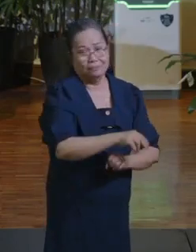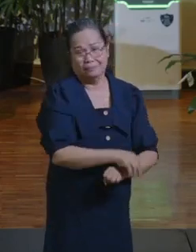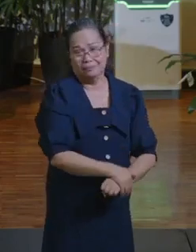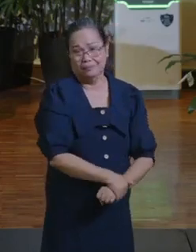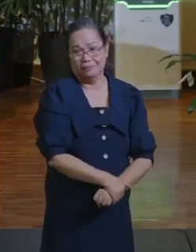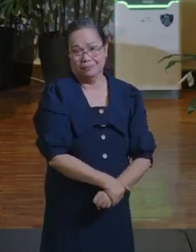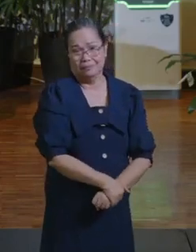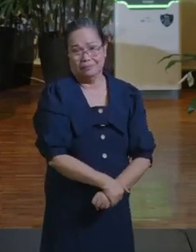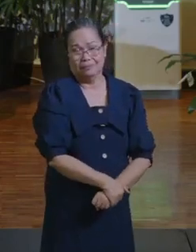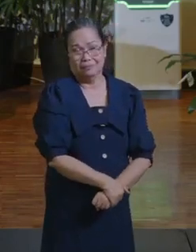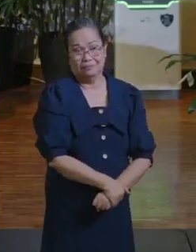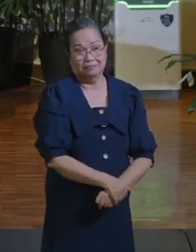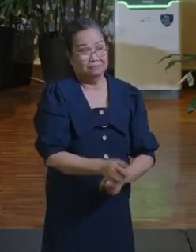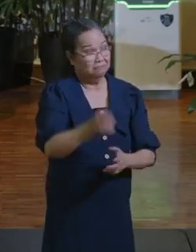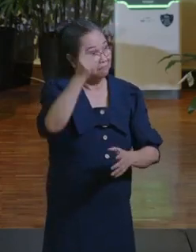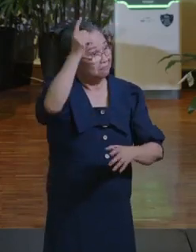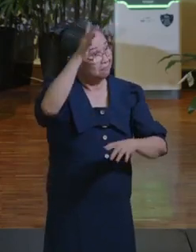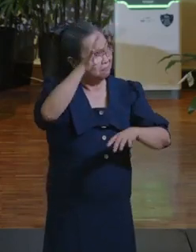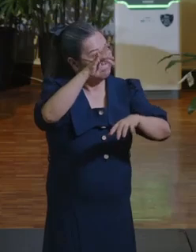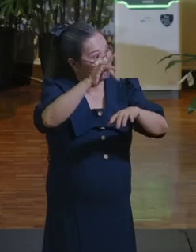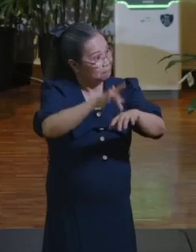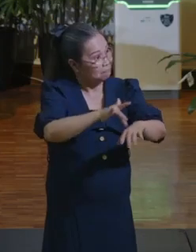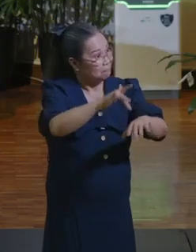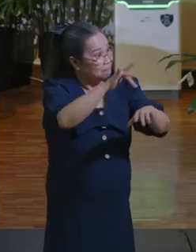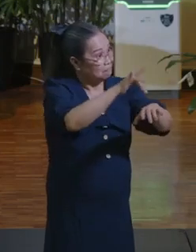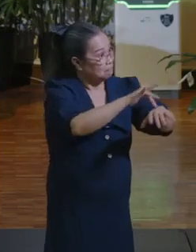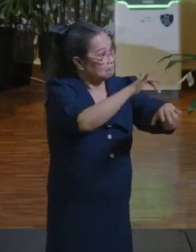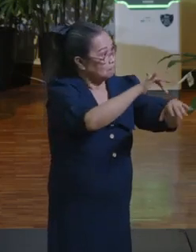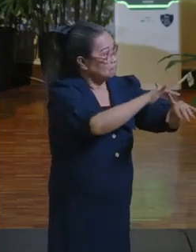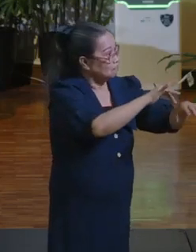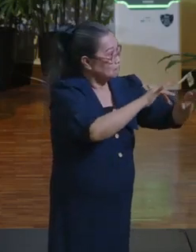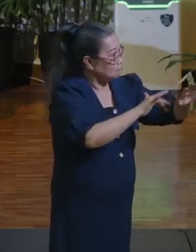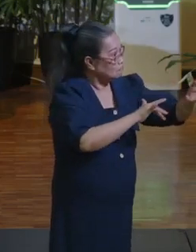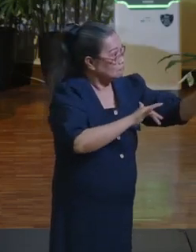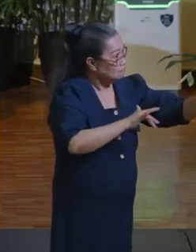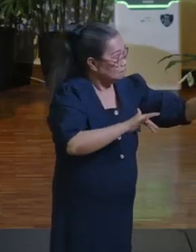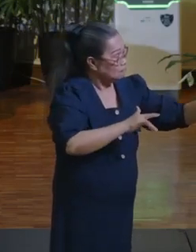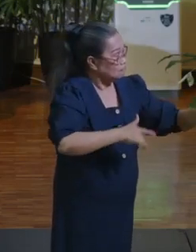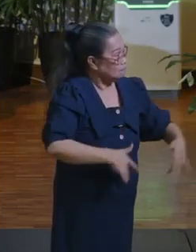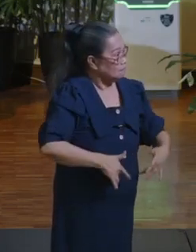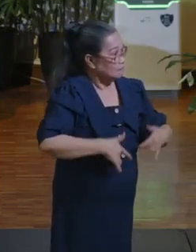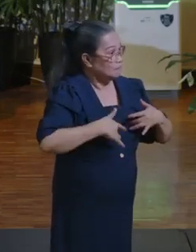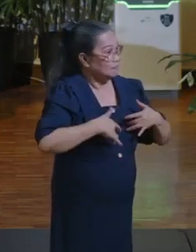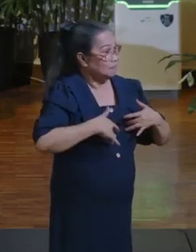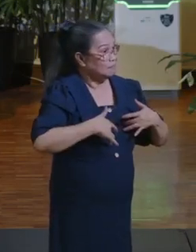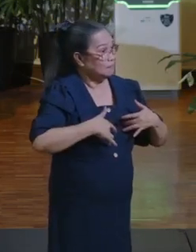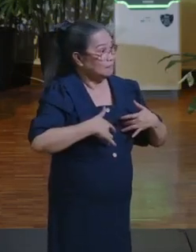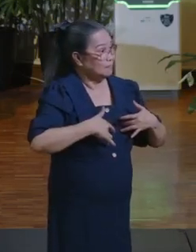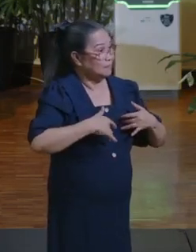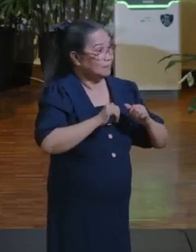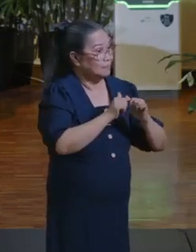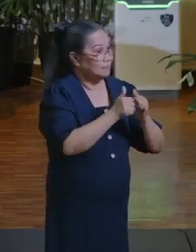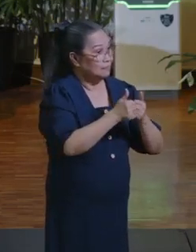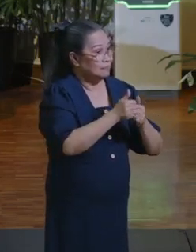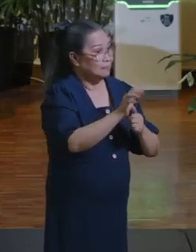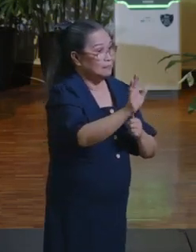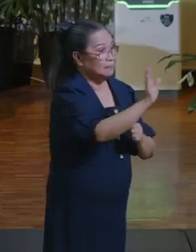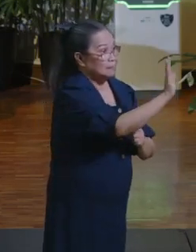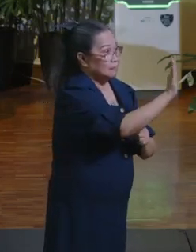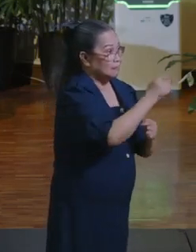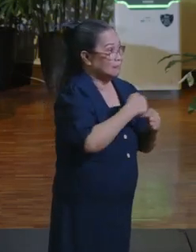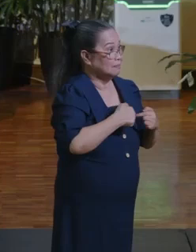Di kaya't kumikilos ang Diyos, Espiritu Santo sa inyong buhay, sa inyong